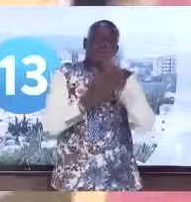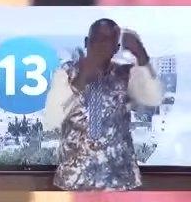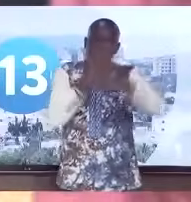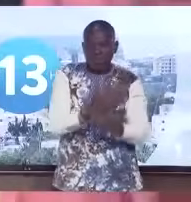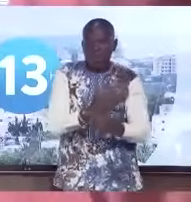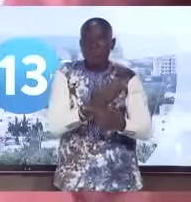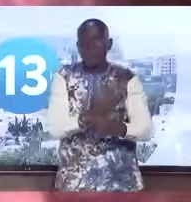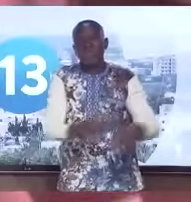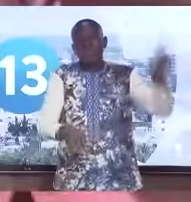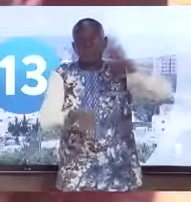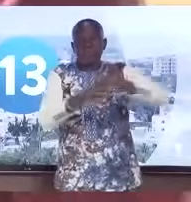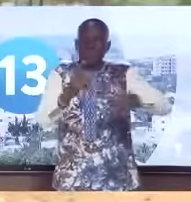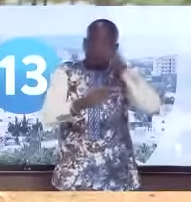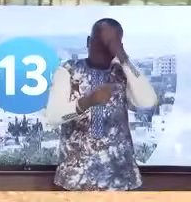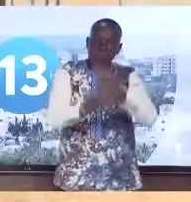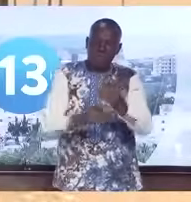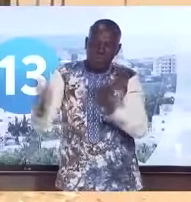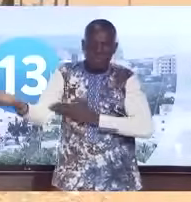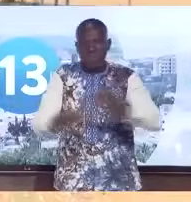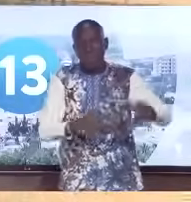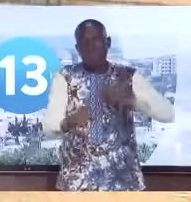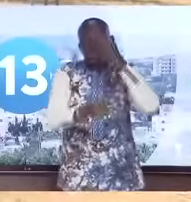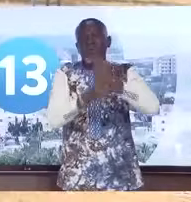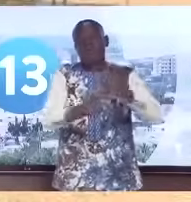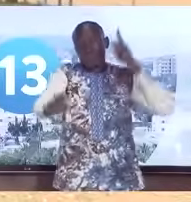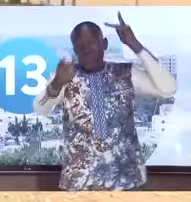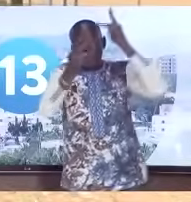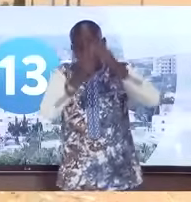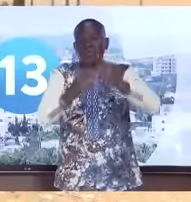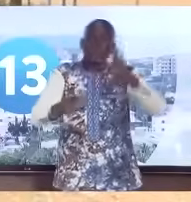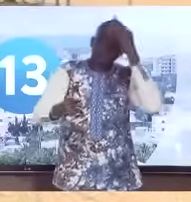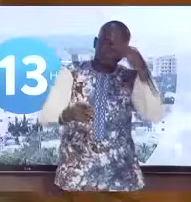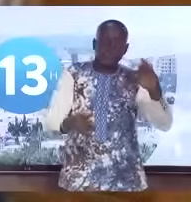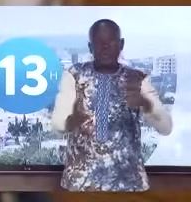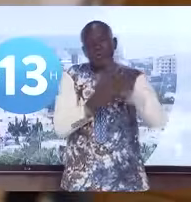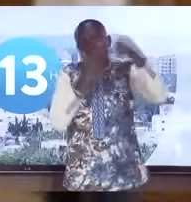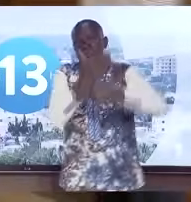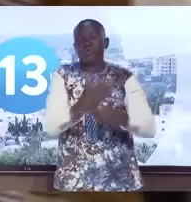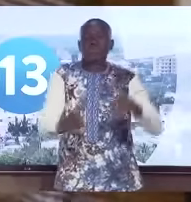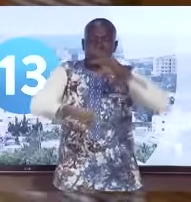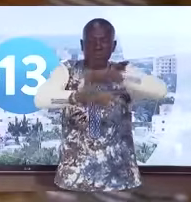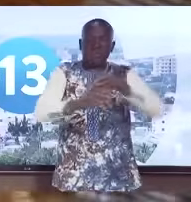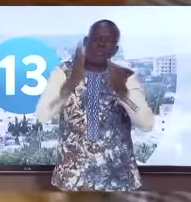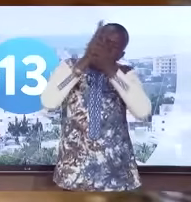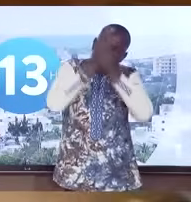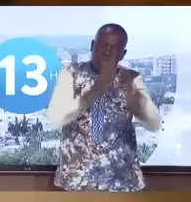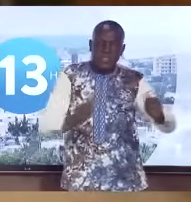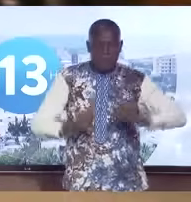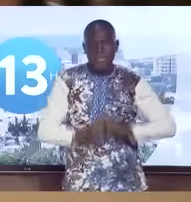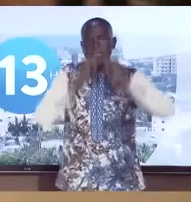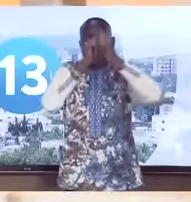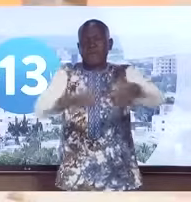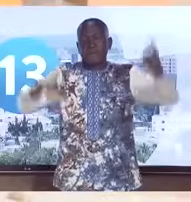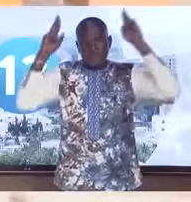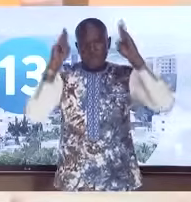PRECOSEC, mis en œuvre par ACOR sous l'égide de l'Expertise France, avec le programme Territoire et Compétences, accompagner la